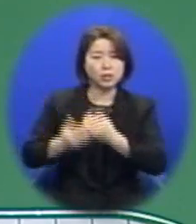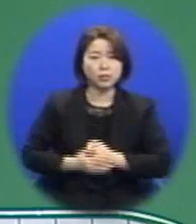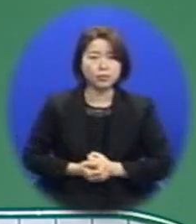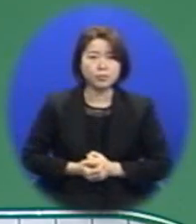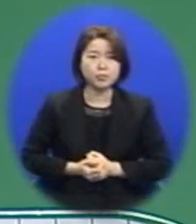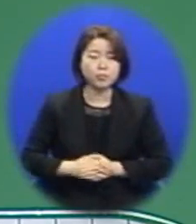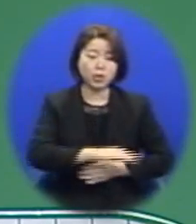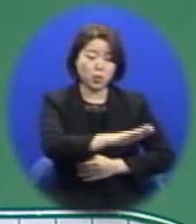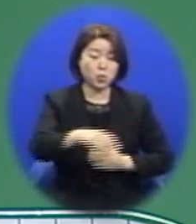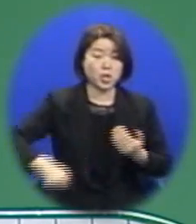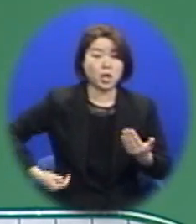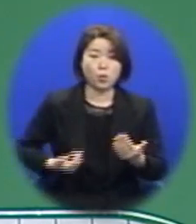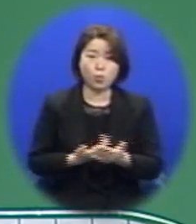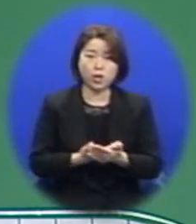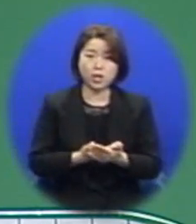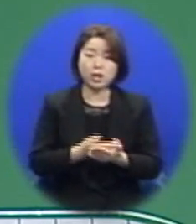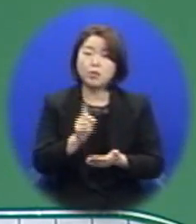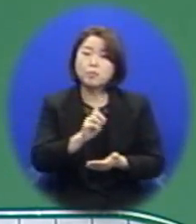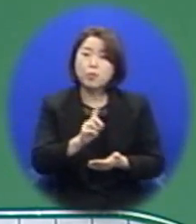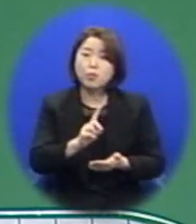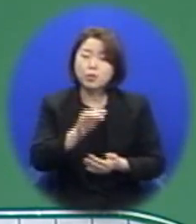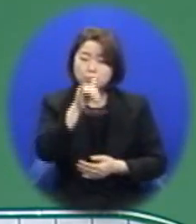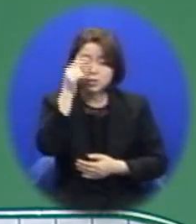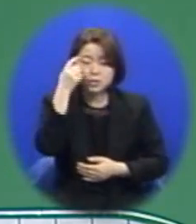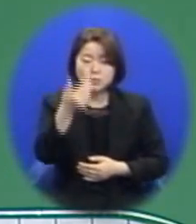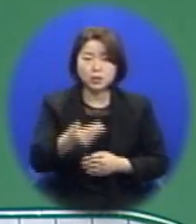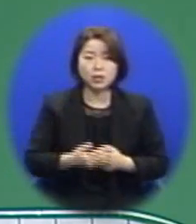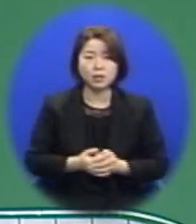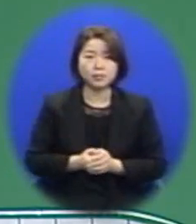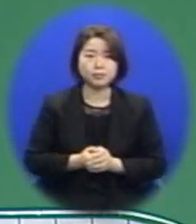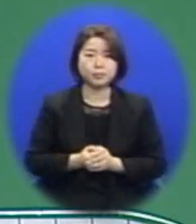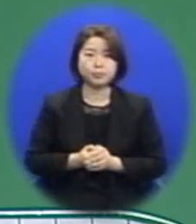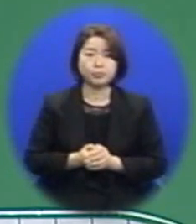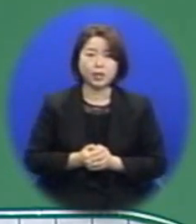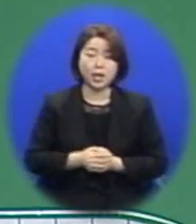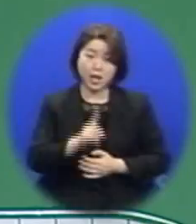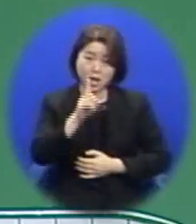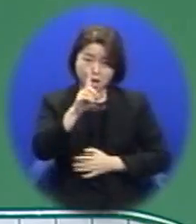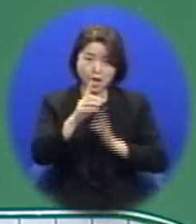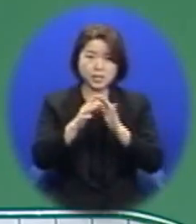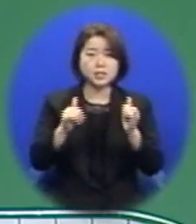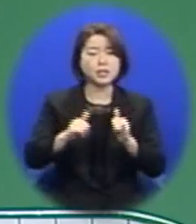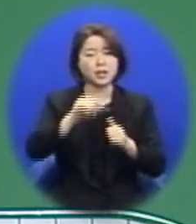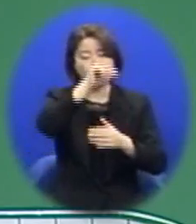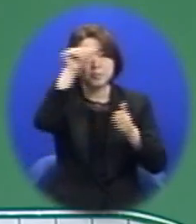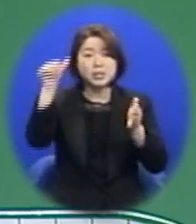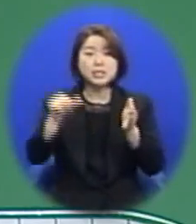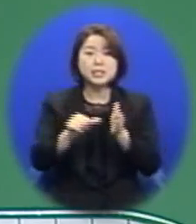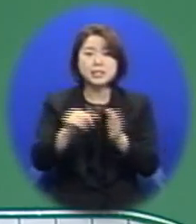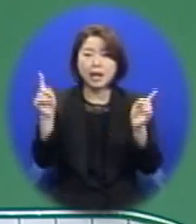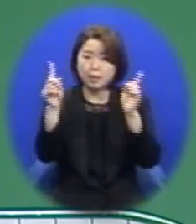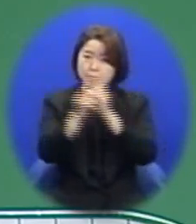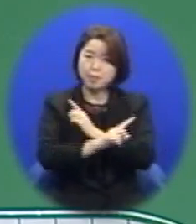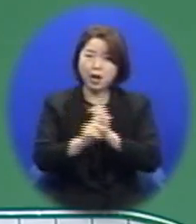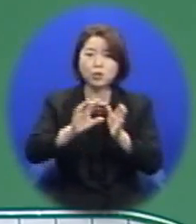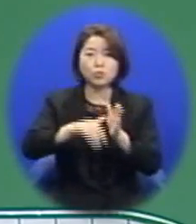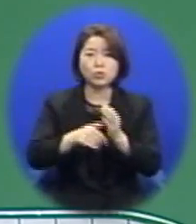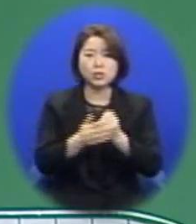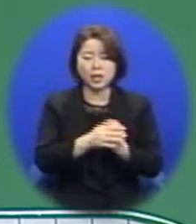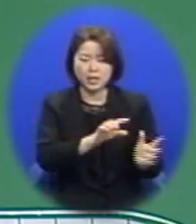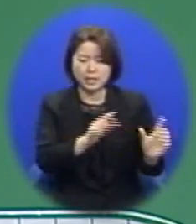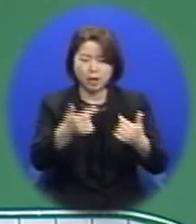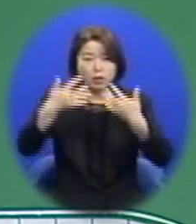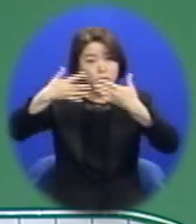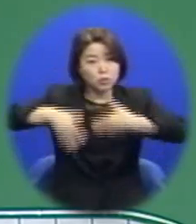우리가 회개할 게 뭐지요? 여러분 한 사람의 인생을 바꾸는데 여러